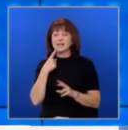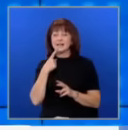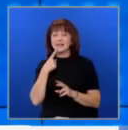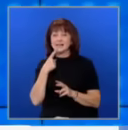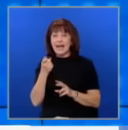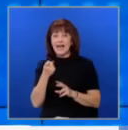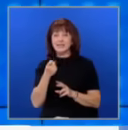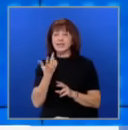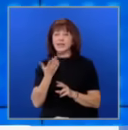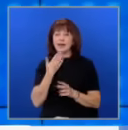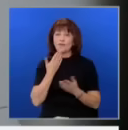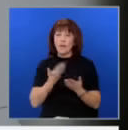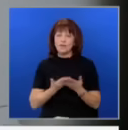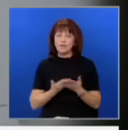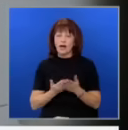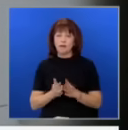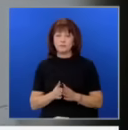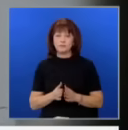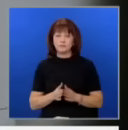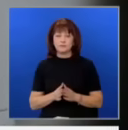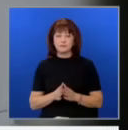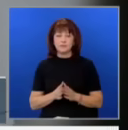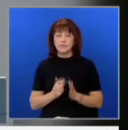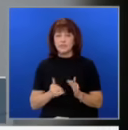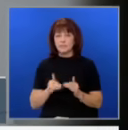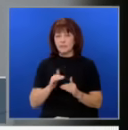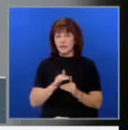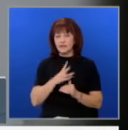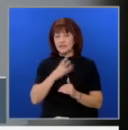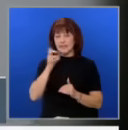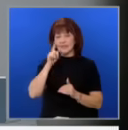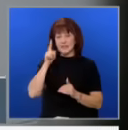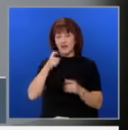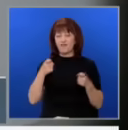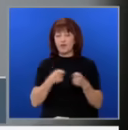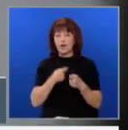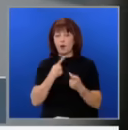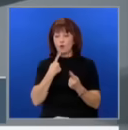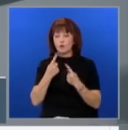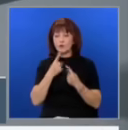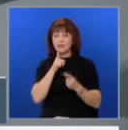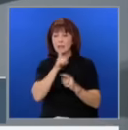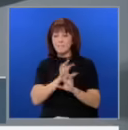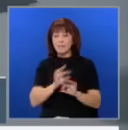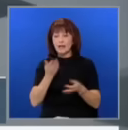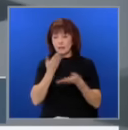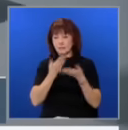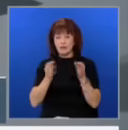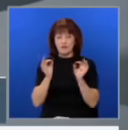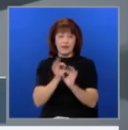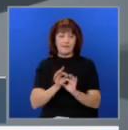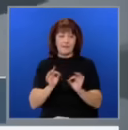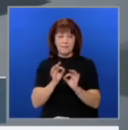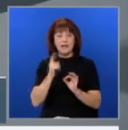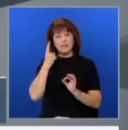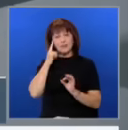съюзниците? От Биляна Бонева. След повече от 300 дни война, условия за мирни преговори не съществуват,